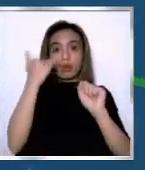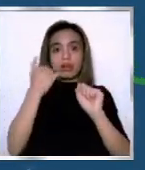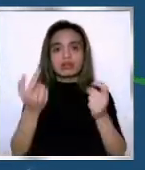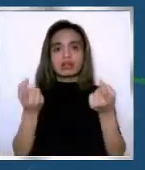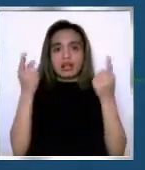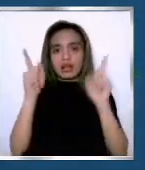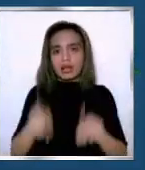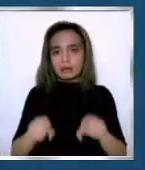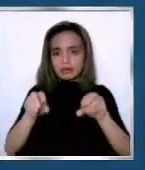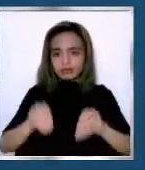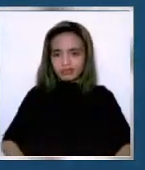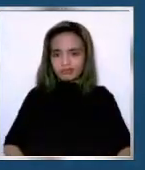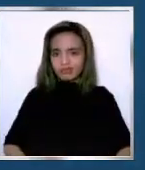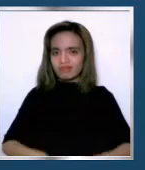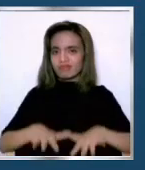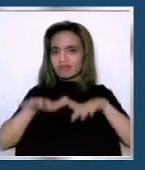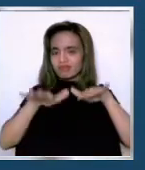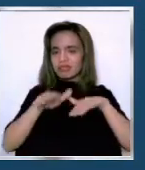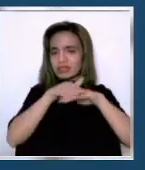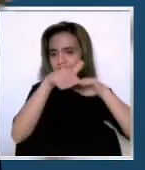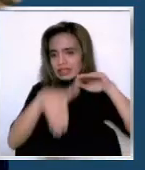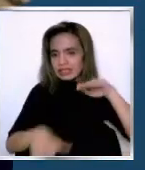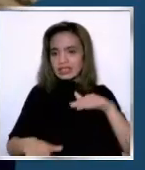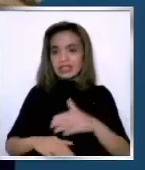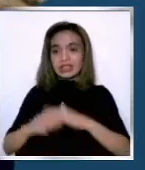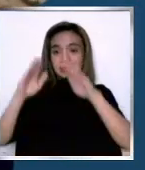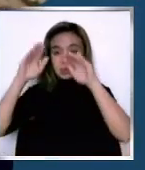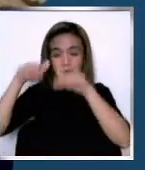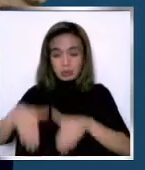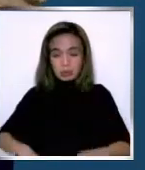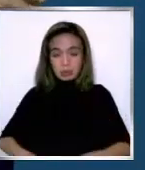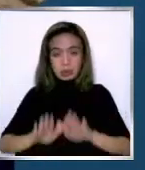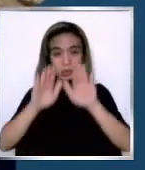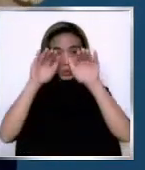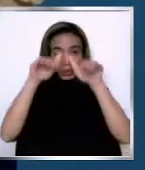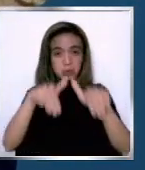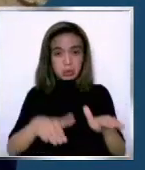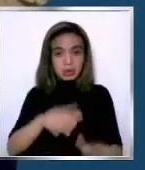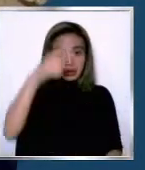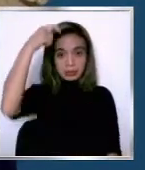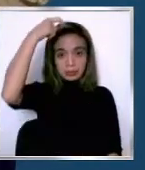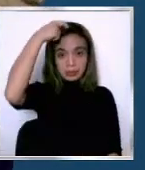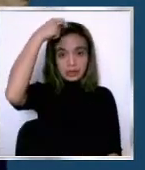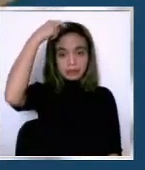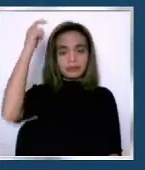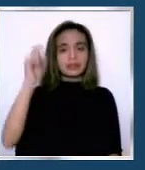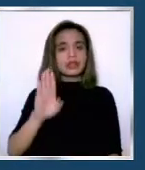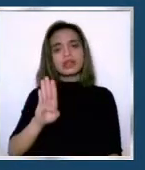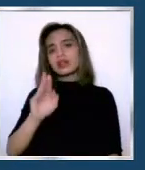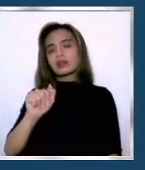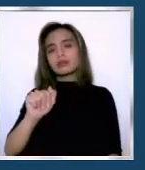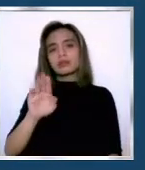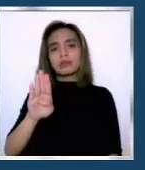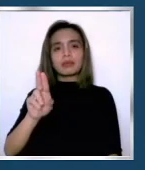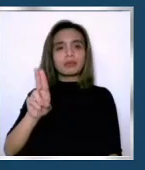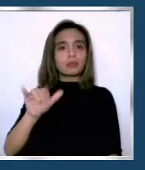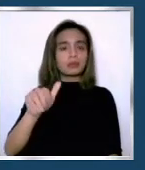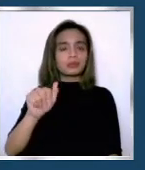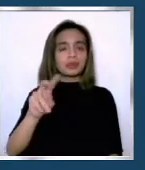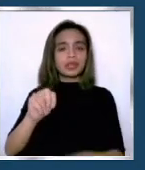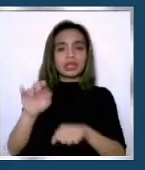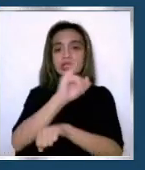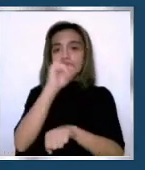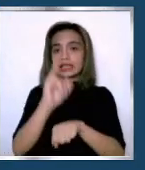landslide. Magiging maalon pa rin ang mga karagatan ng Batanes, Babuyan Group of Islands, dito sa may Cagayan Isabela, buong Ilocos